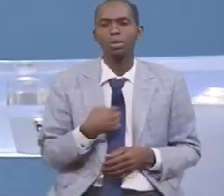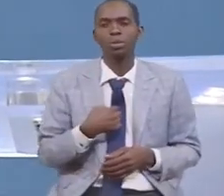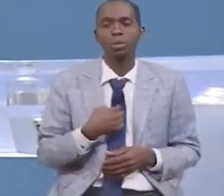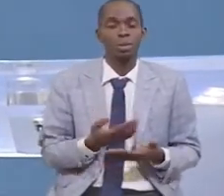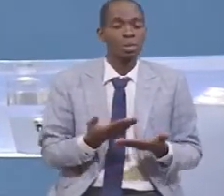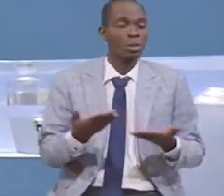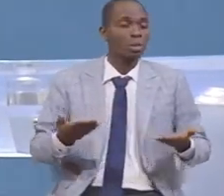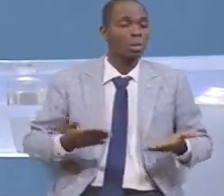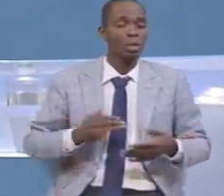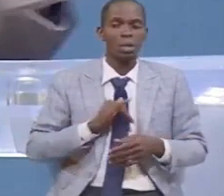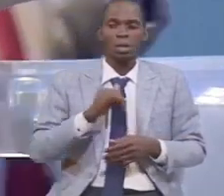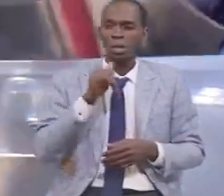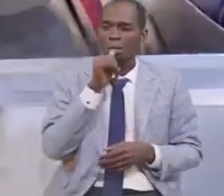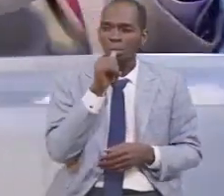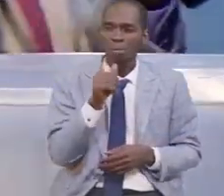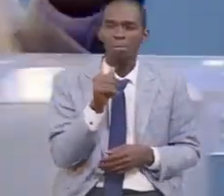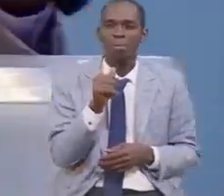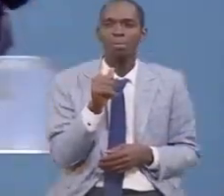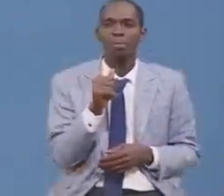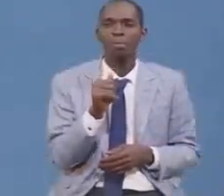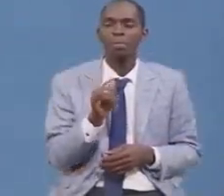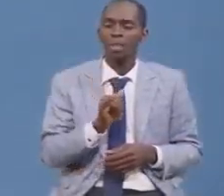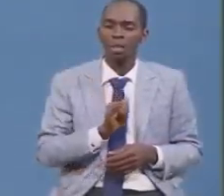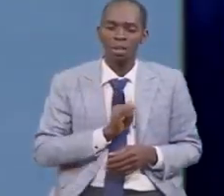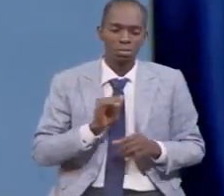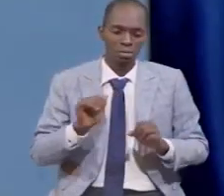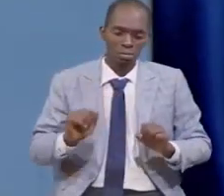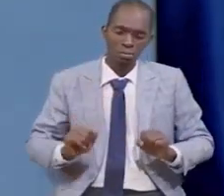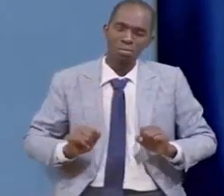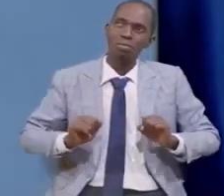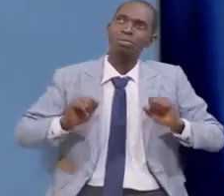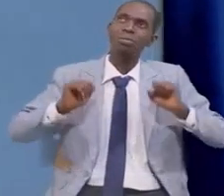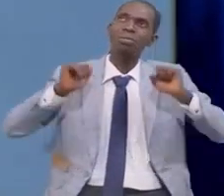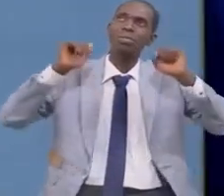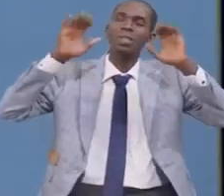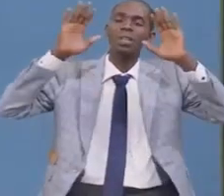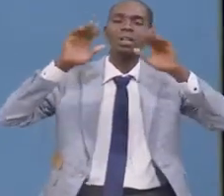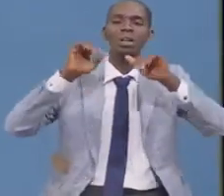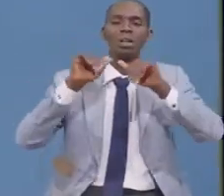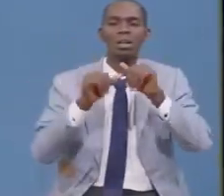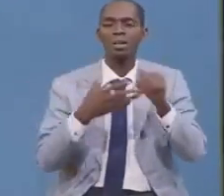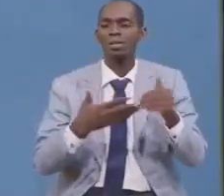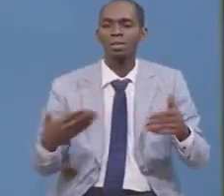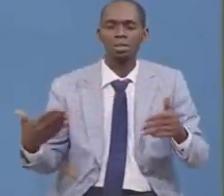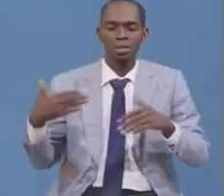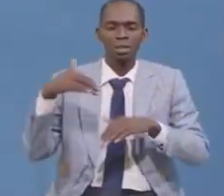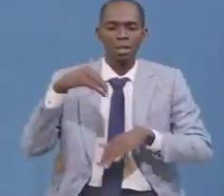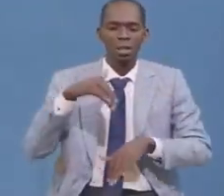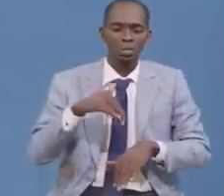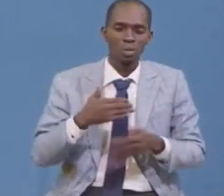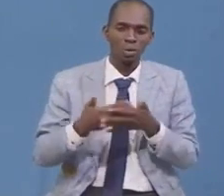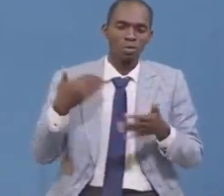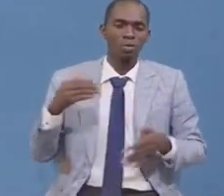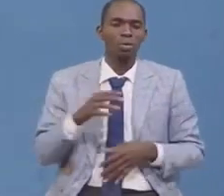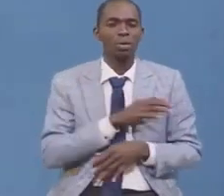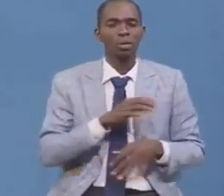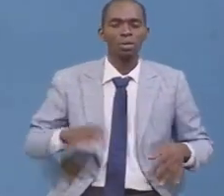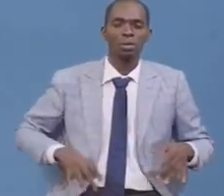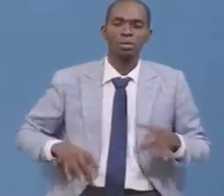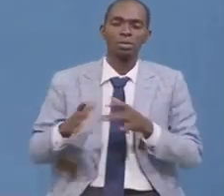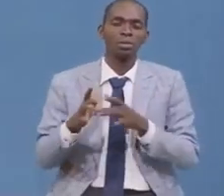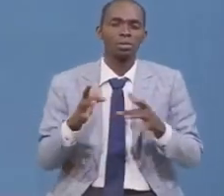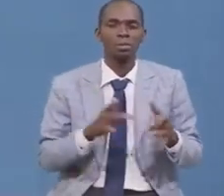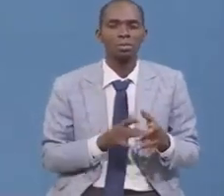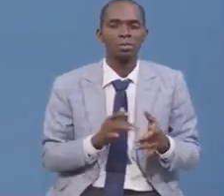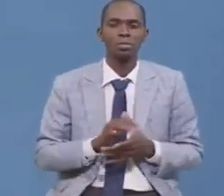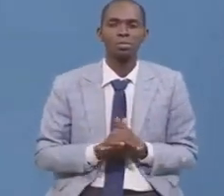వినియోగించుకోనండి. Here I am. నేను ఇక్కడ ఉన్నాను. I consecrate everything at the feet of Jesus Christ. యేసు పాదముల